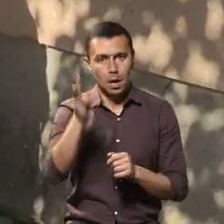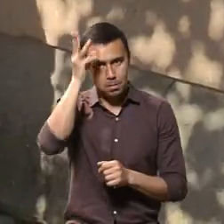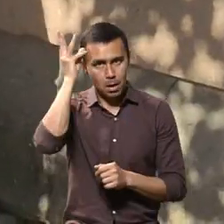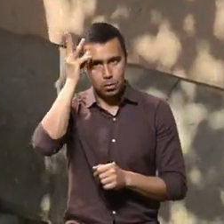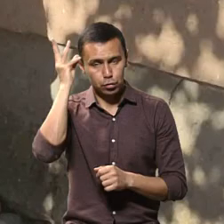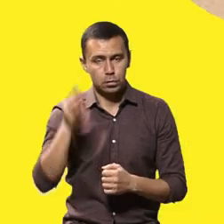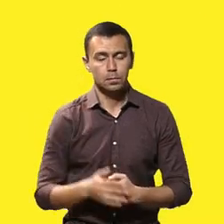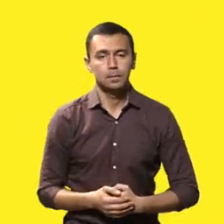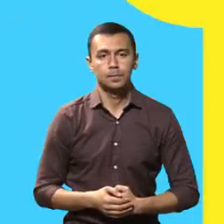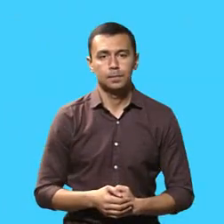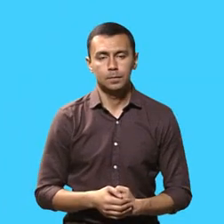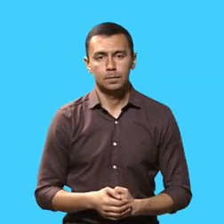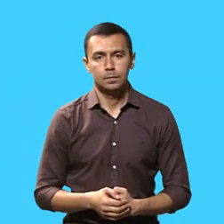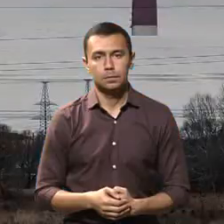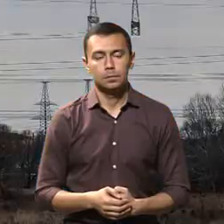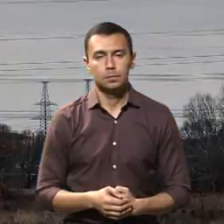Хмельниччині.